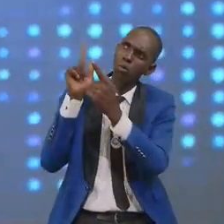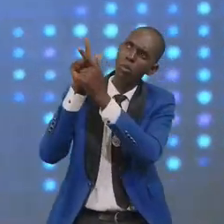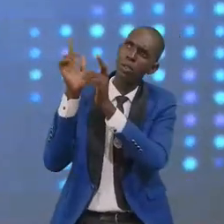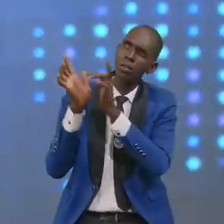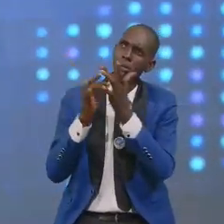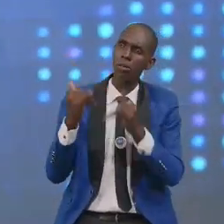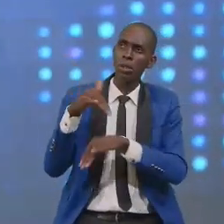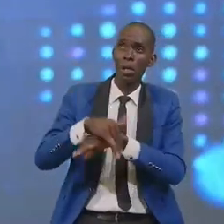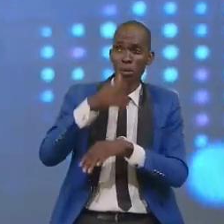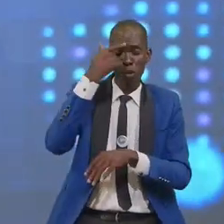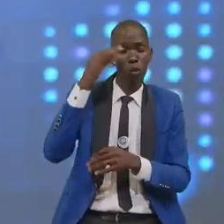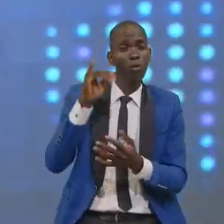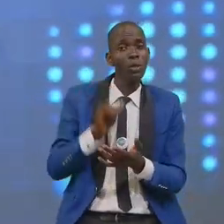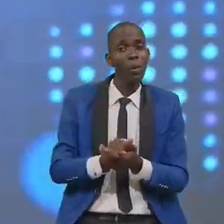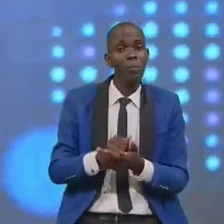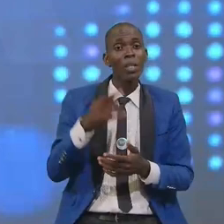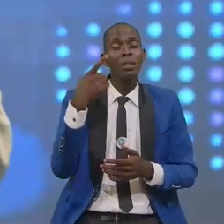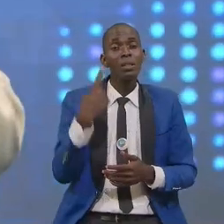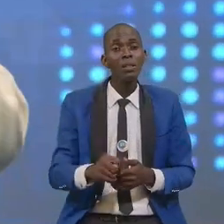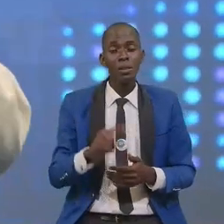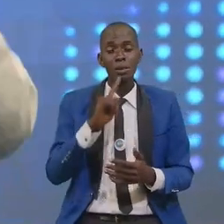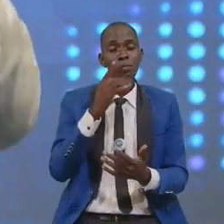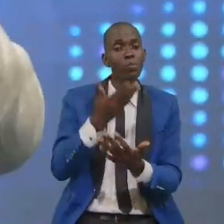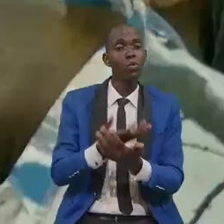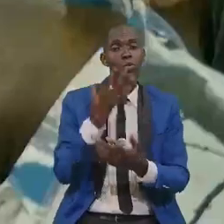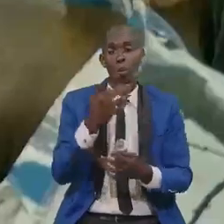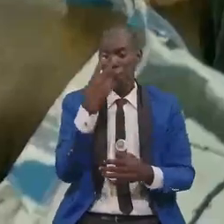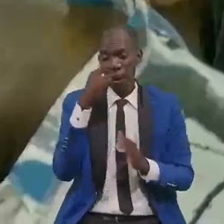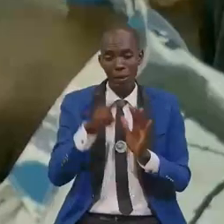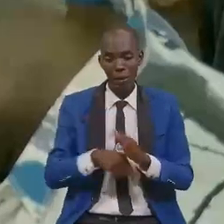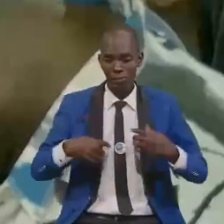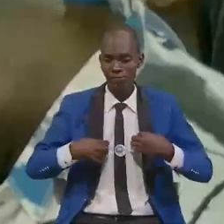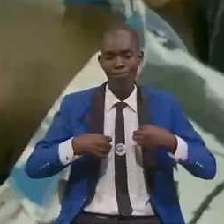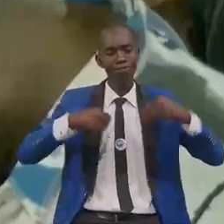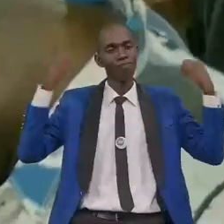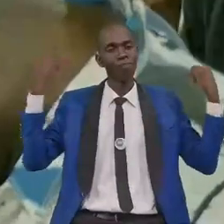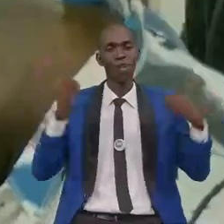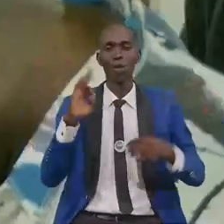le badge de l'aveuglement c'est terminé terminé